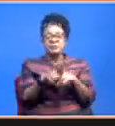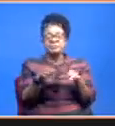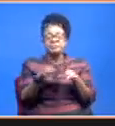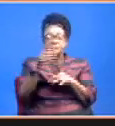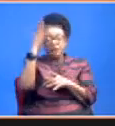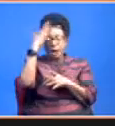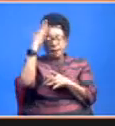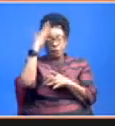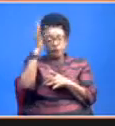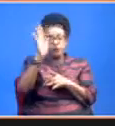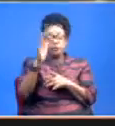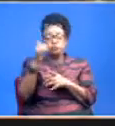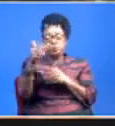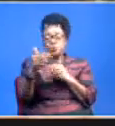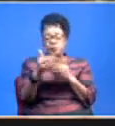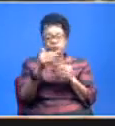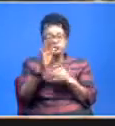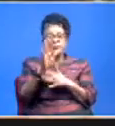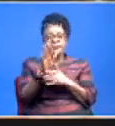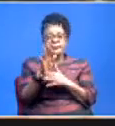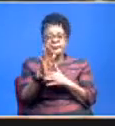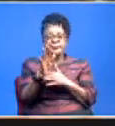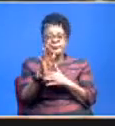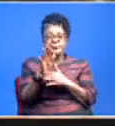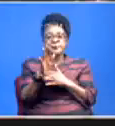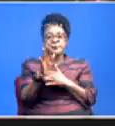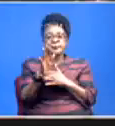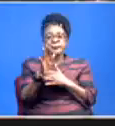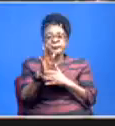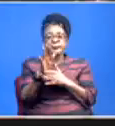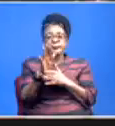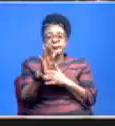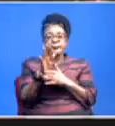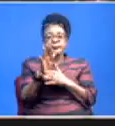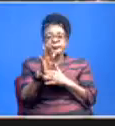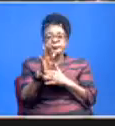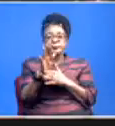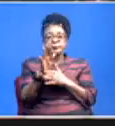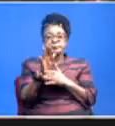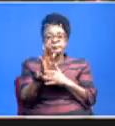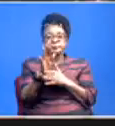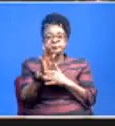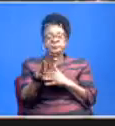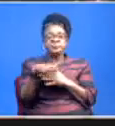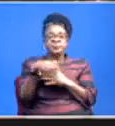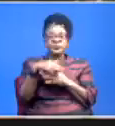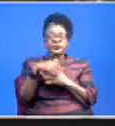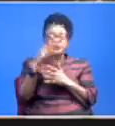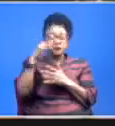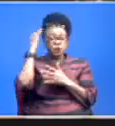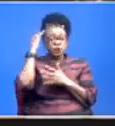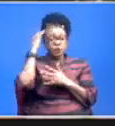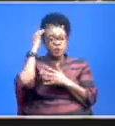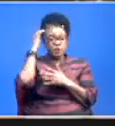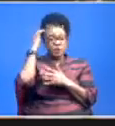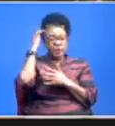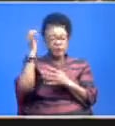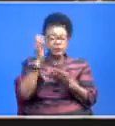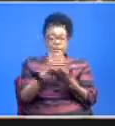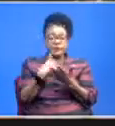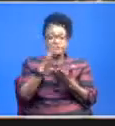wote waliokuwa karibu naye. She was known for her unwavering support, kind and fierce loyalty. A real gift that